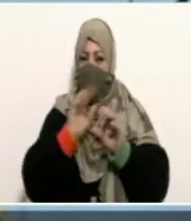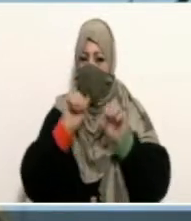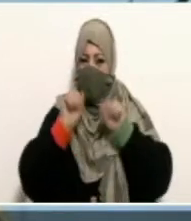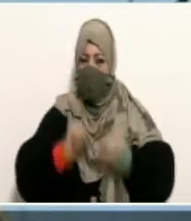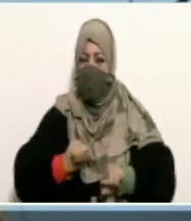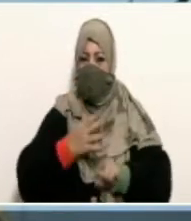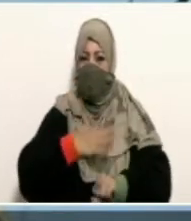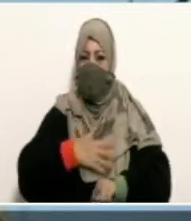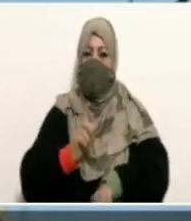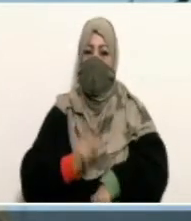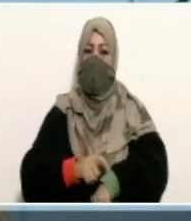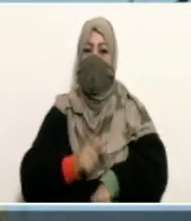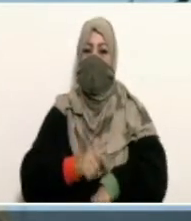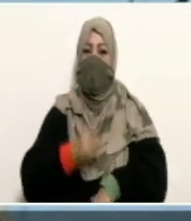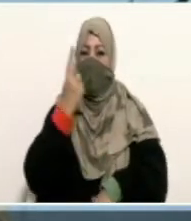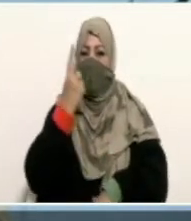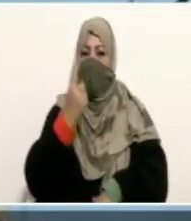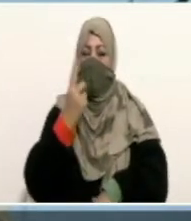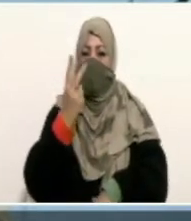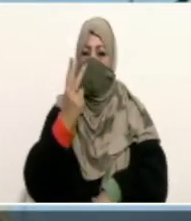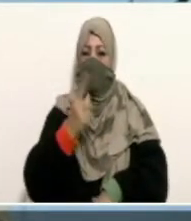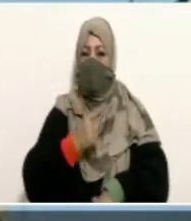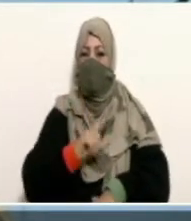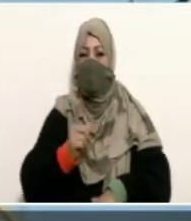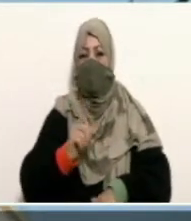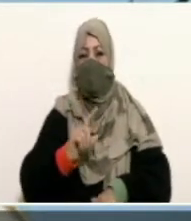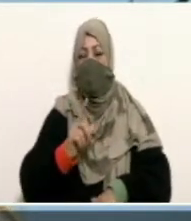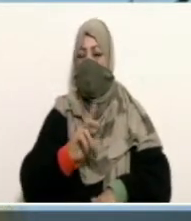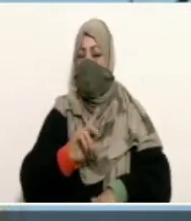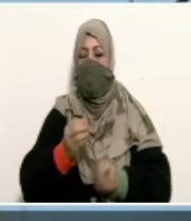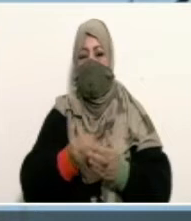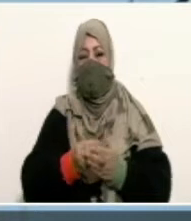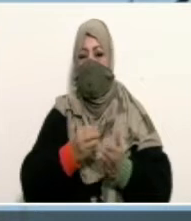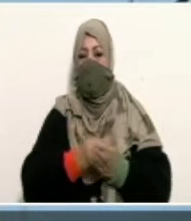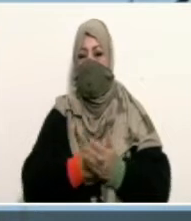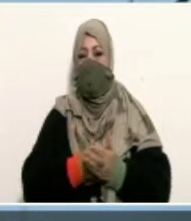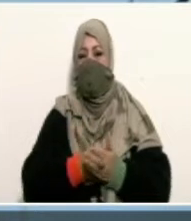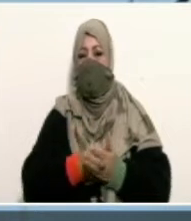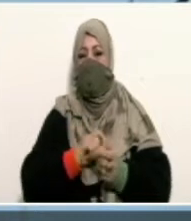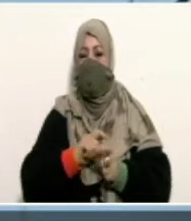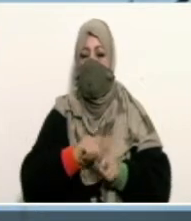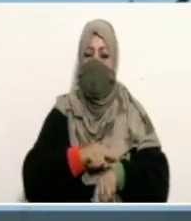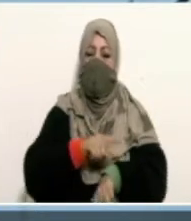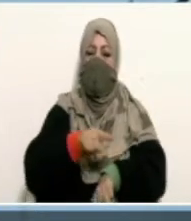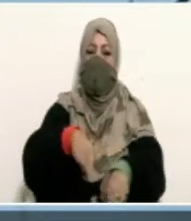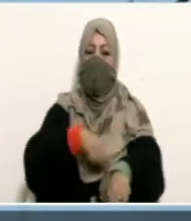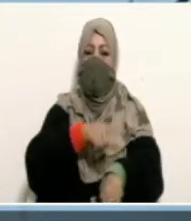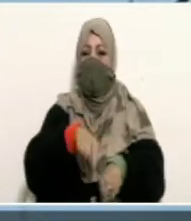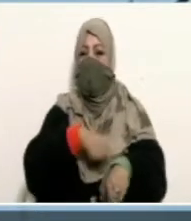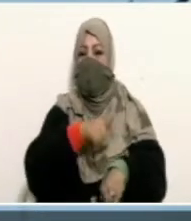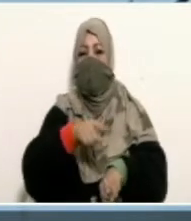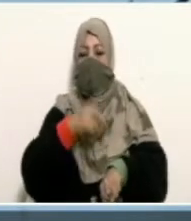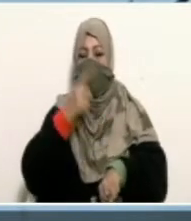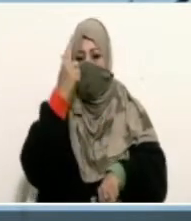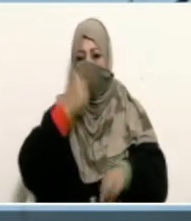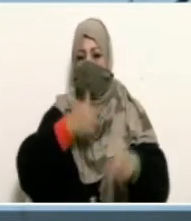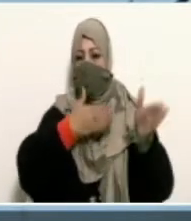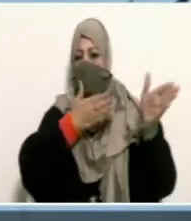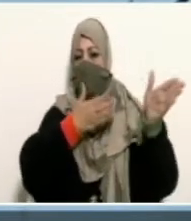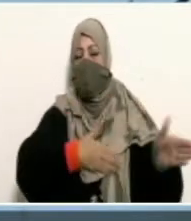قبيل أذان الظهر، فهنا يعني في طول وفي فاصل، فالسنة عندنا أن يتصل هذا